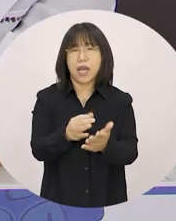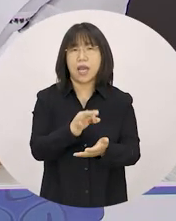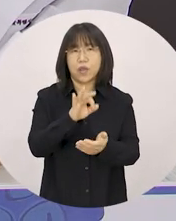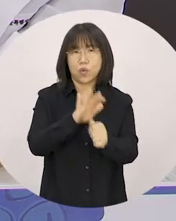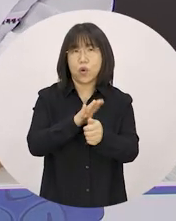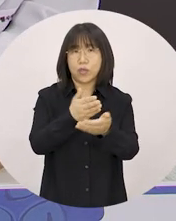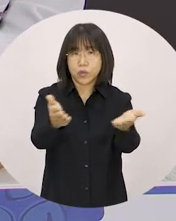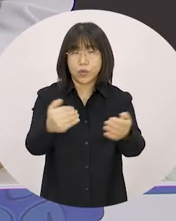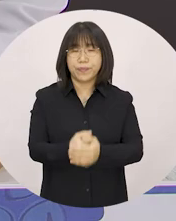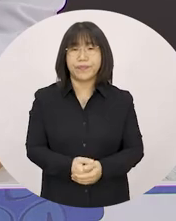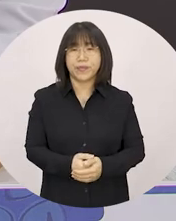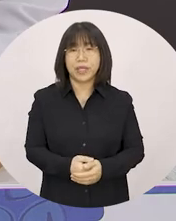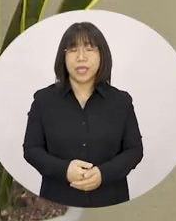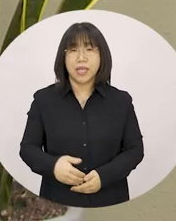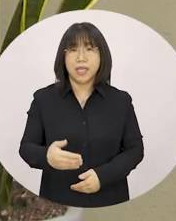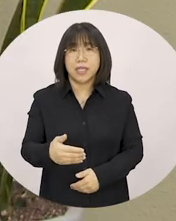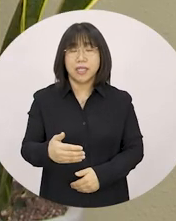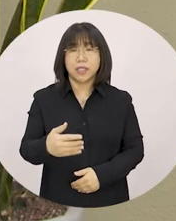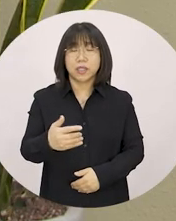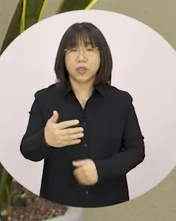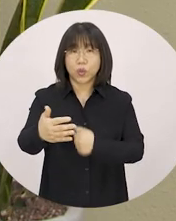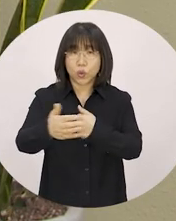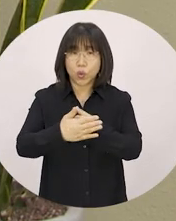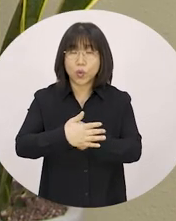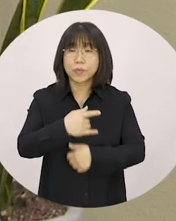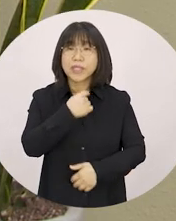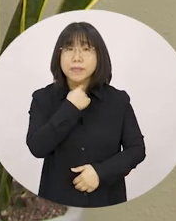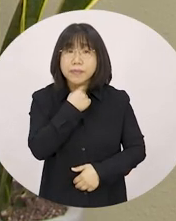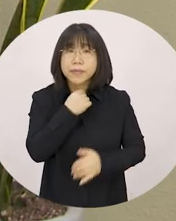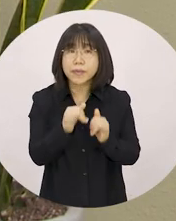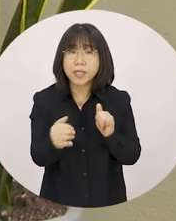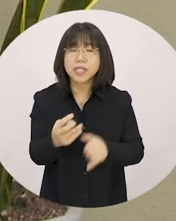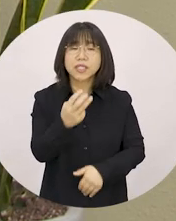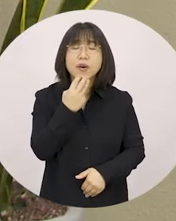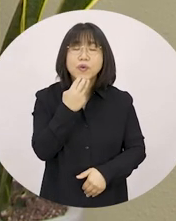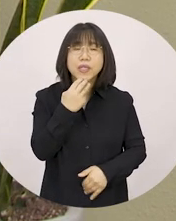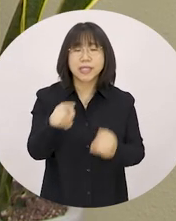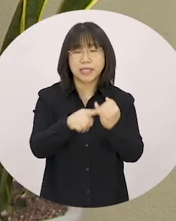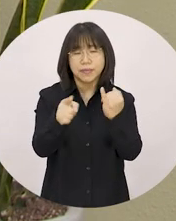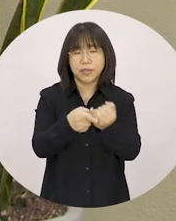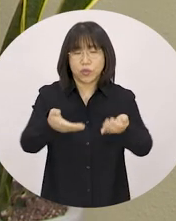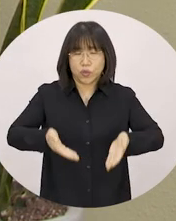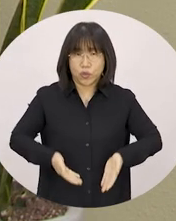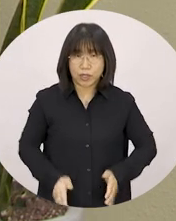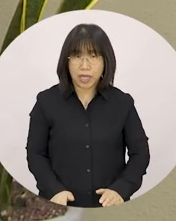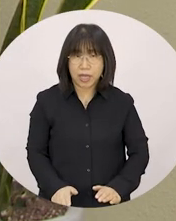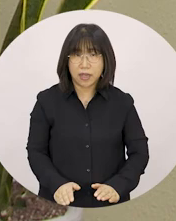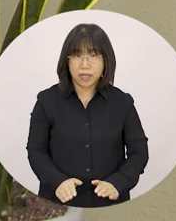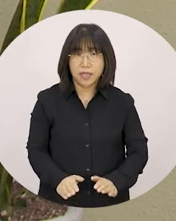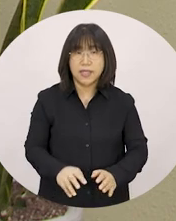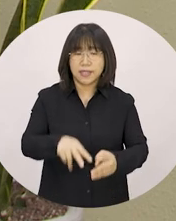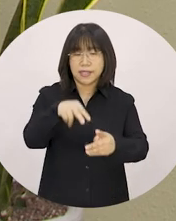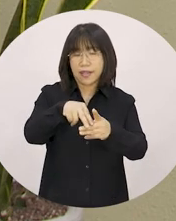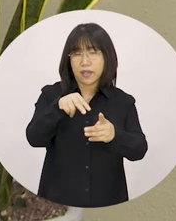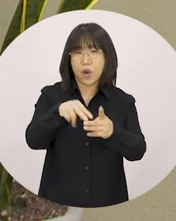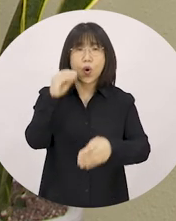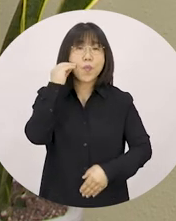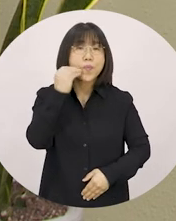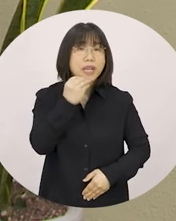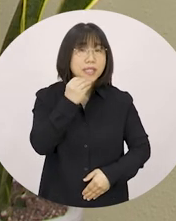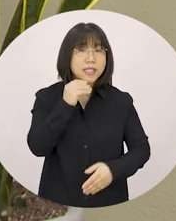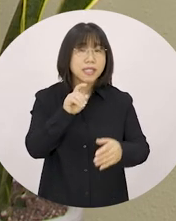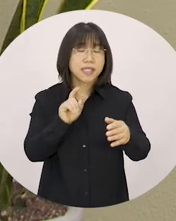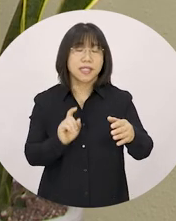있습니다. 지원을 희망하는 난임 부부는 서울시 임신출산정보센터 홈페이지에